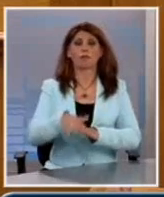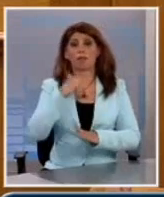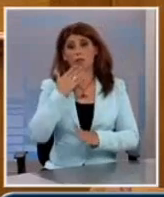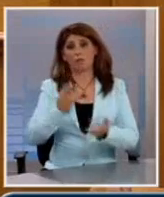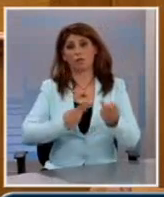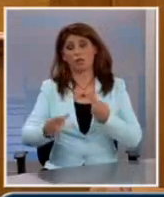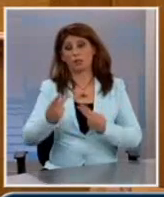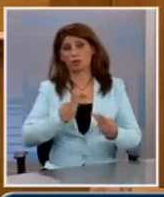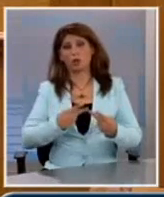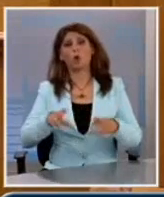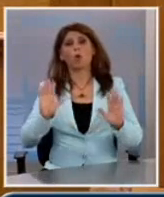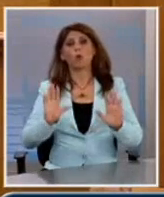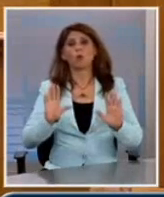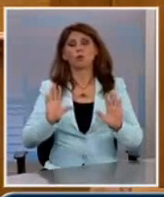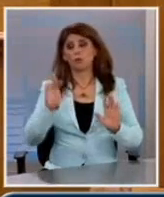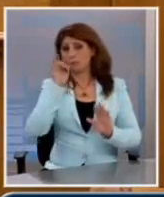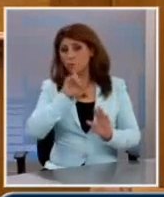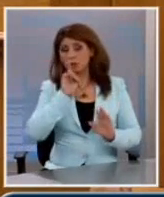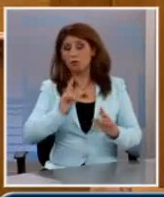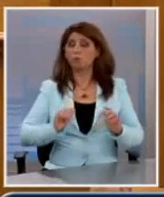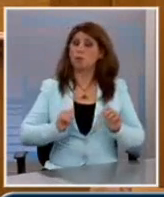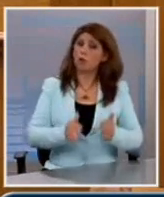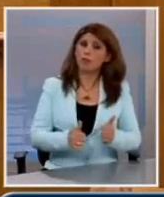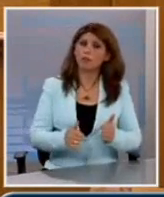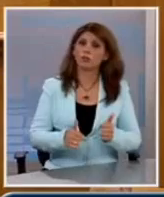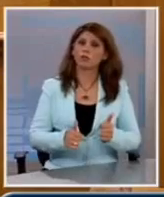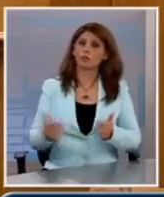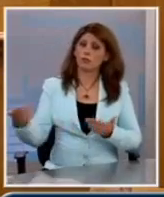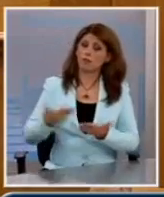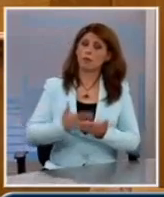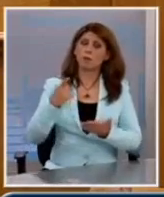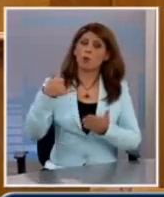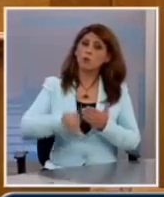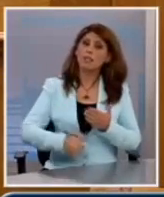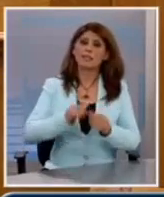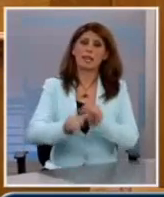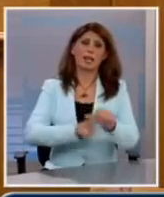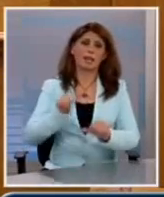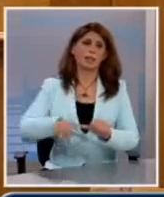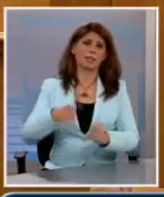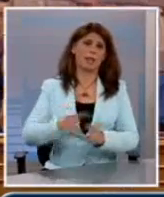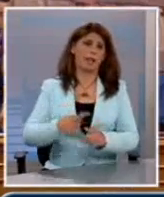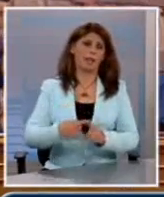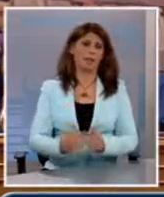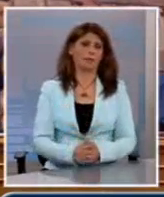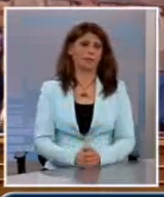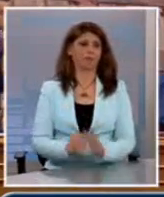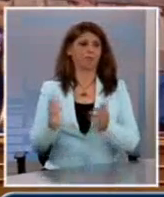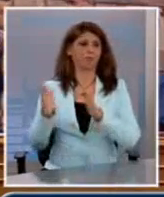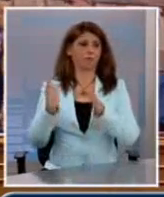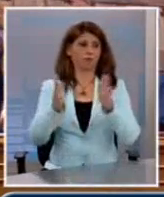να μας κατηγορήσετε ούτε για την ανειλικρίνεια των προθέσεών μας να φέρουμε μια ουσιαστική αλλαγή σε αυτόν τον τόπο.